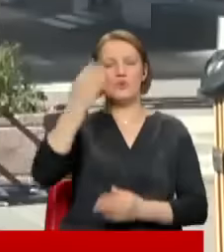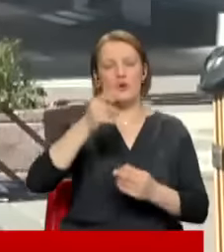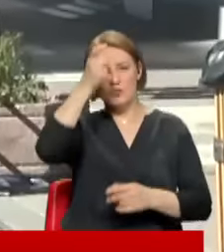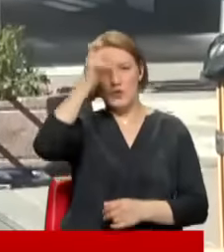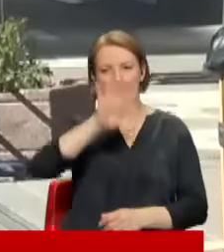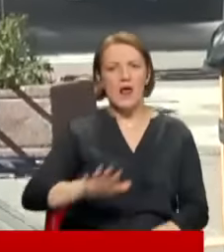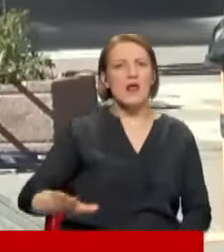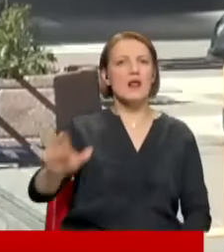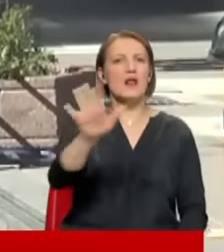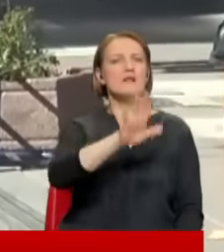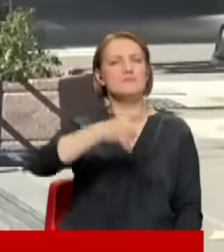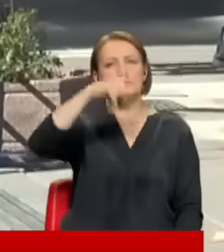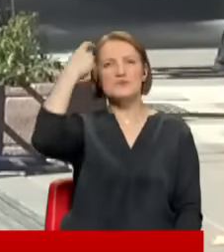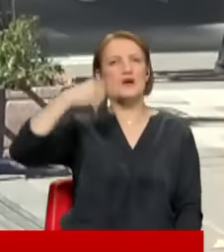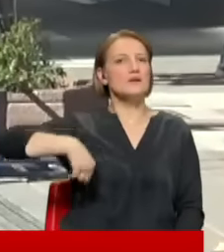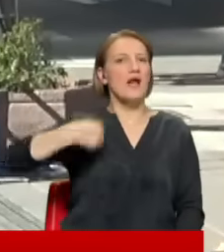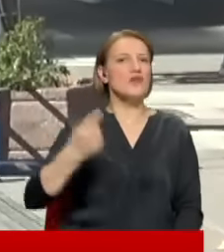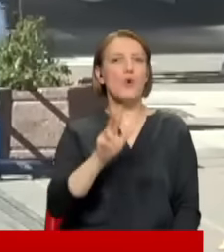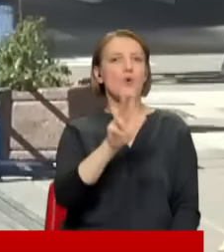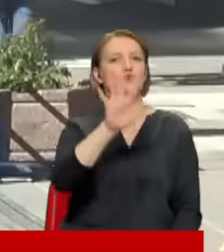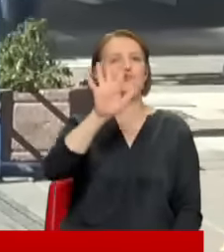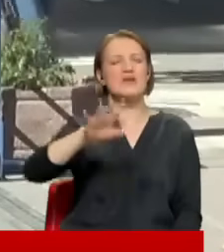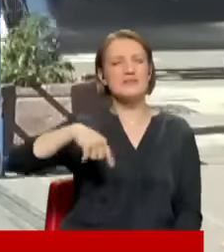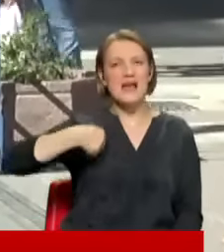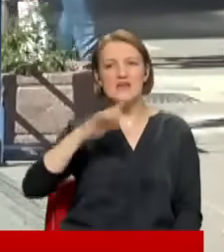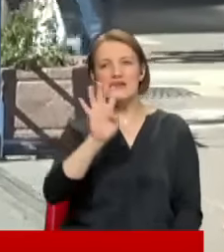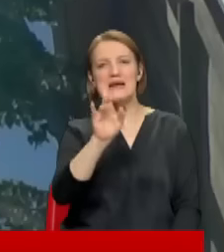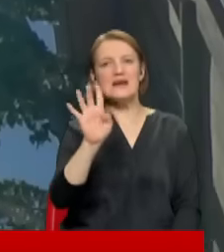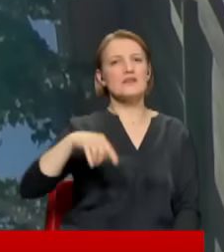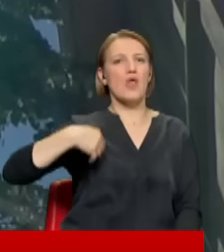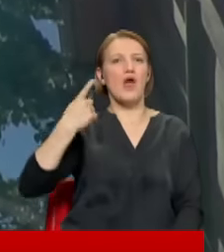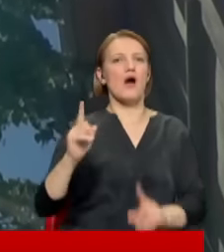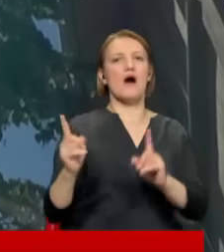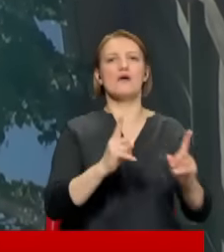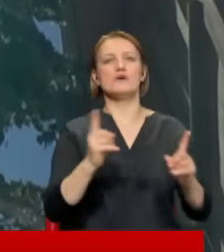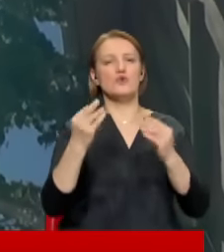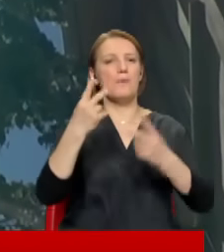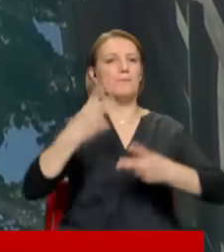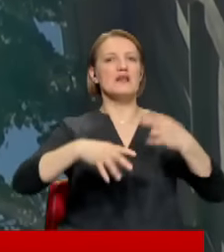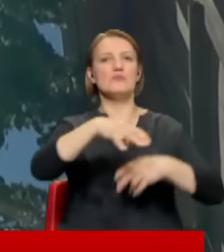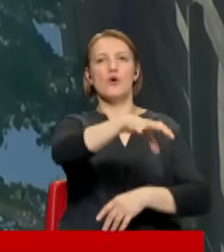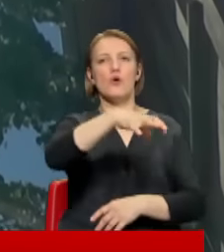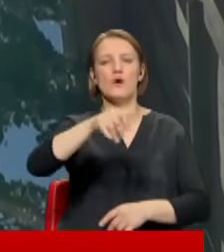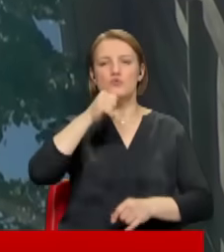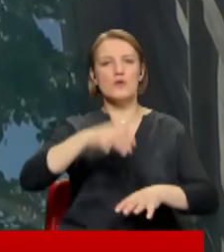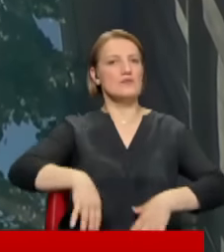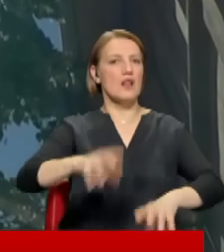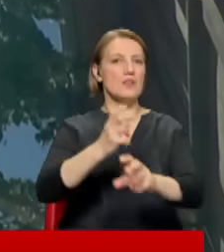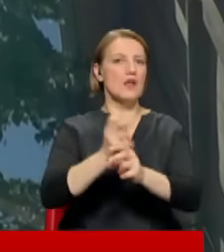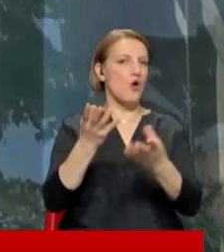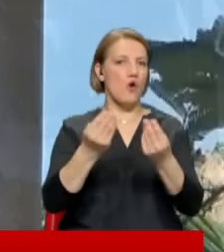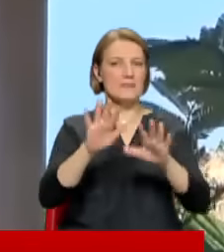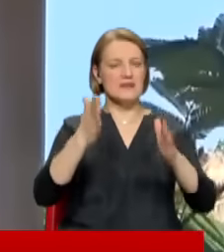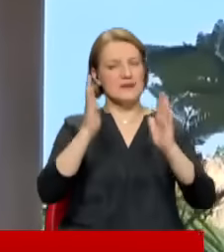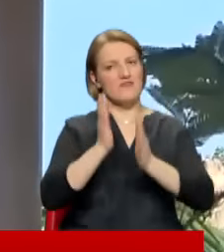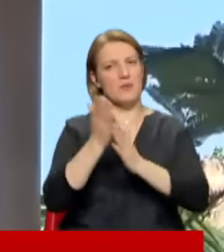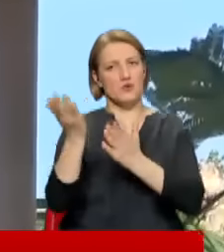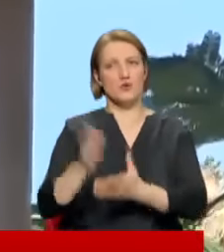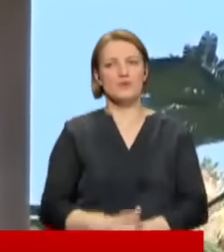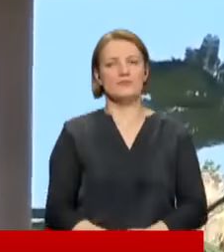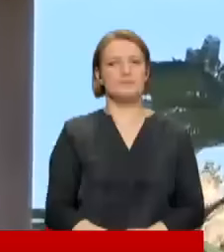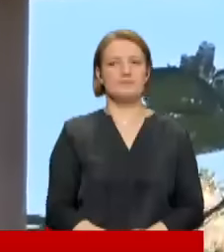genelinde sıcaklıklar 35 derece ile 40 derece arasında ölçülecek. Bazı bölgelerde sel riski de devam ediyor.